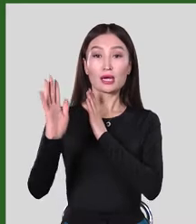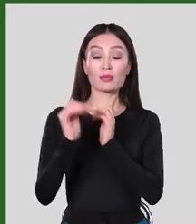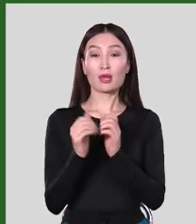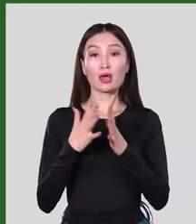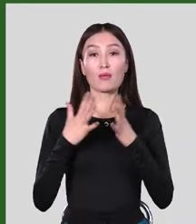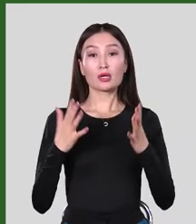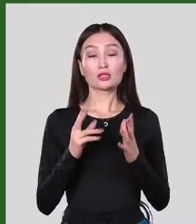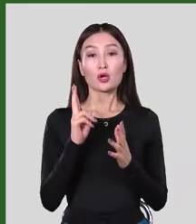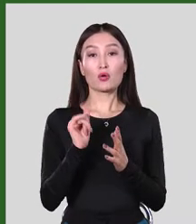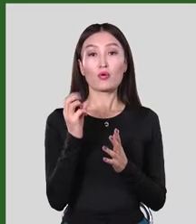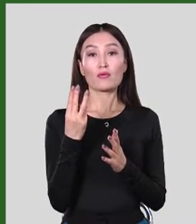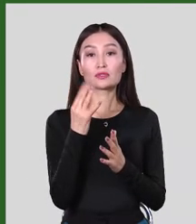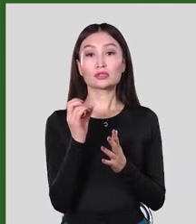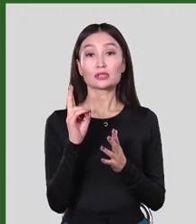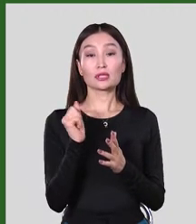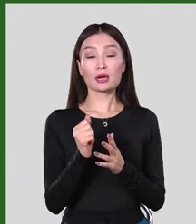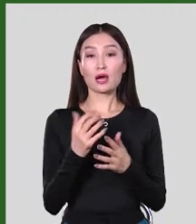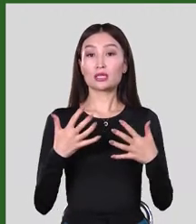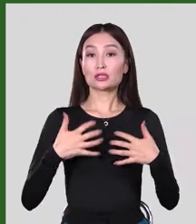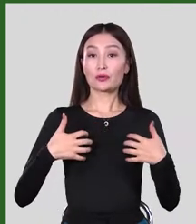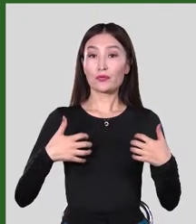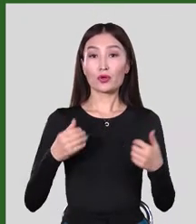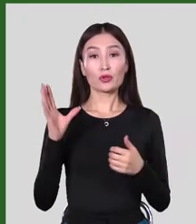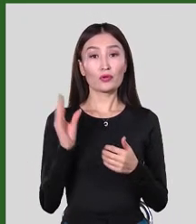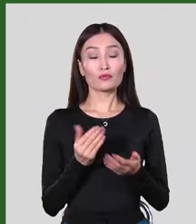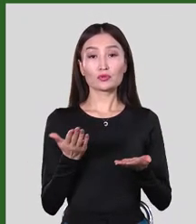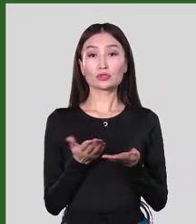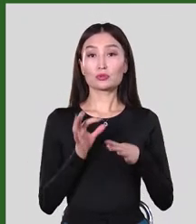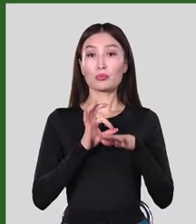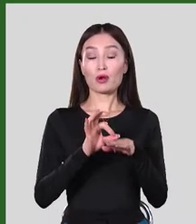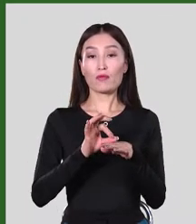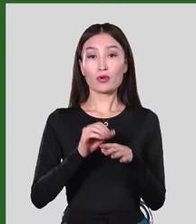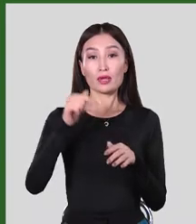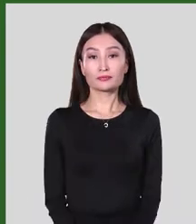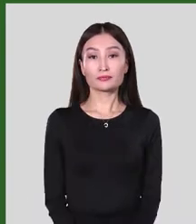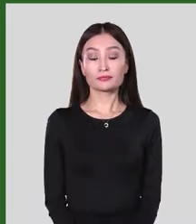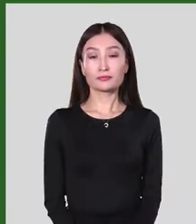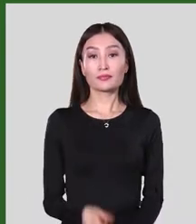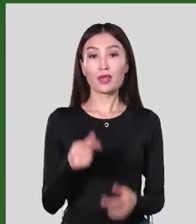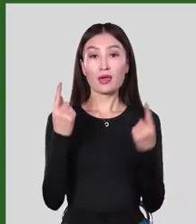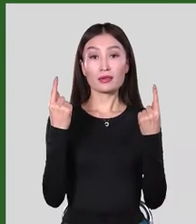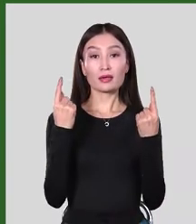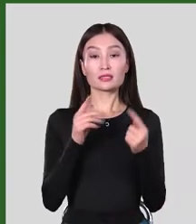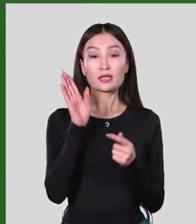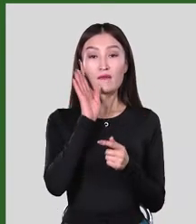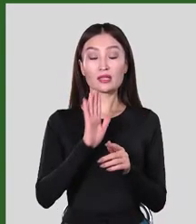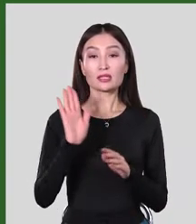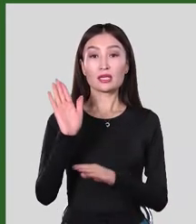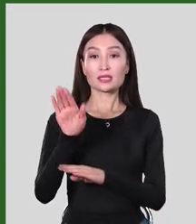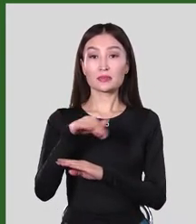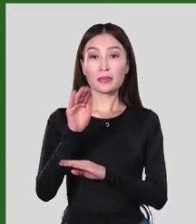в мире кувшинка. Животные всю жизнь проводят низ головой. Гигантские водяные